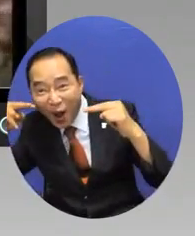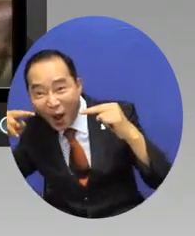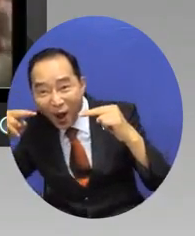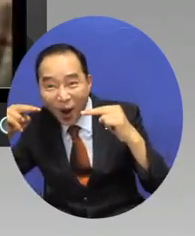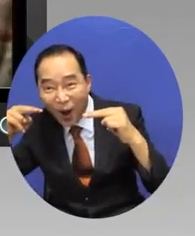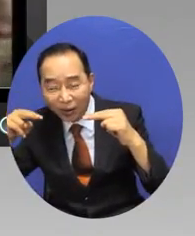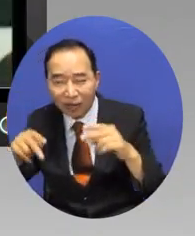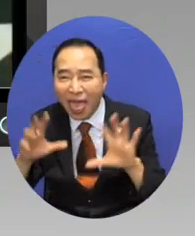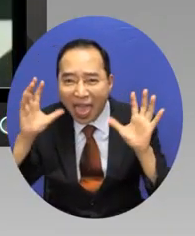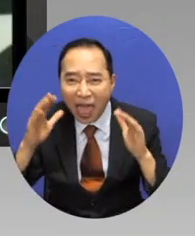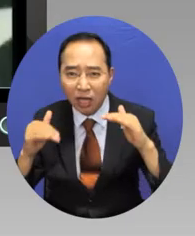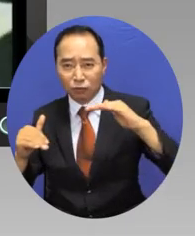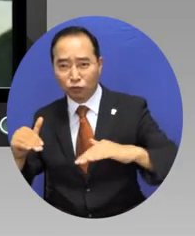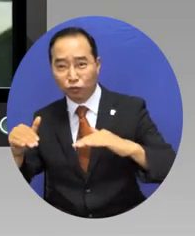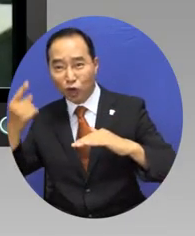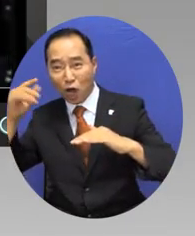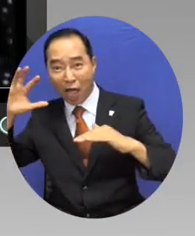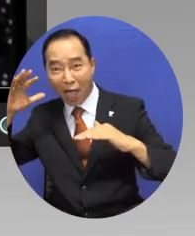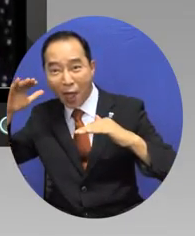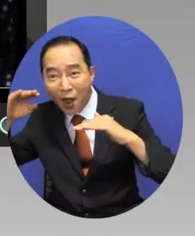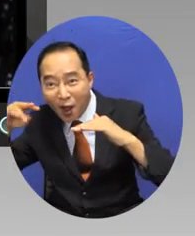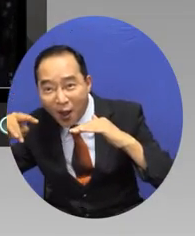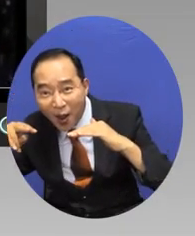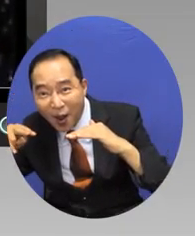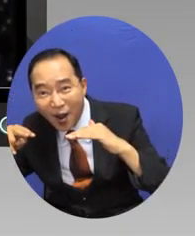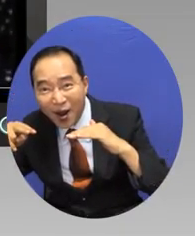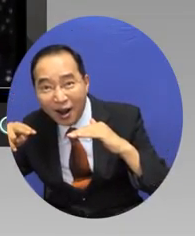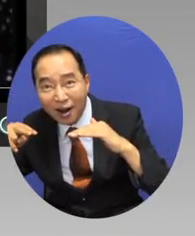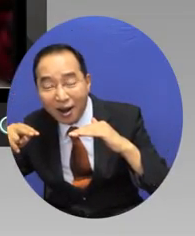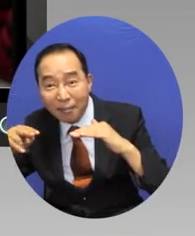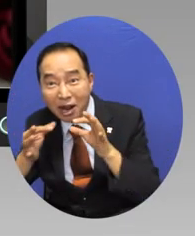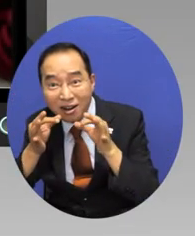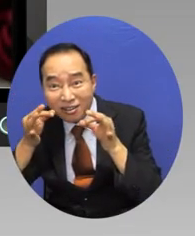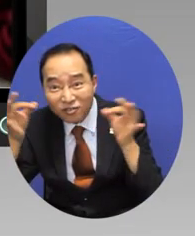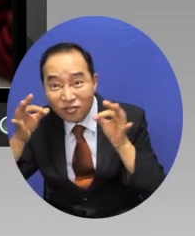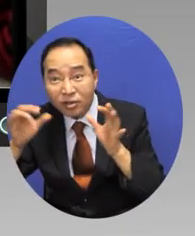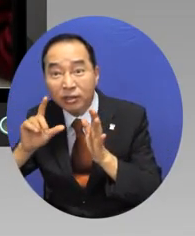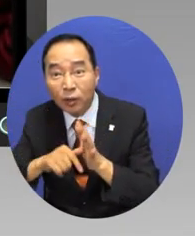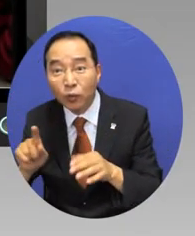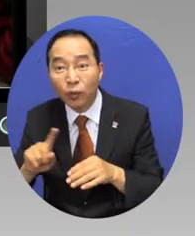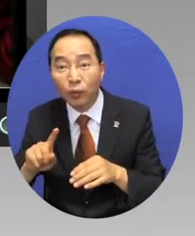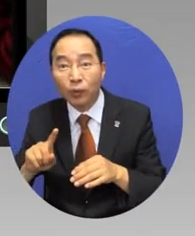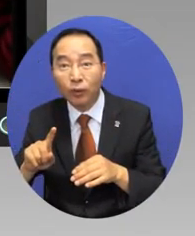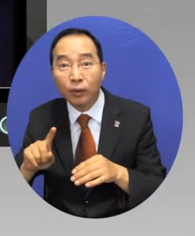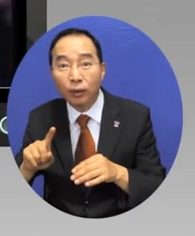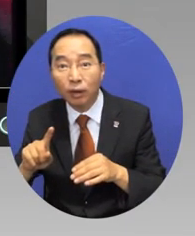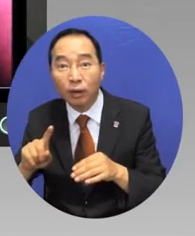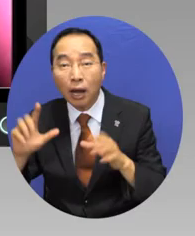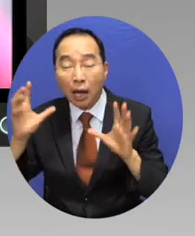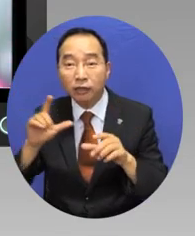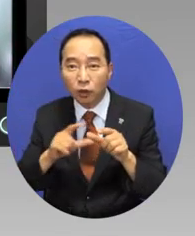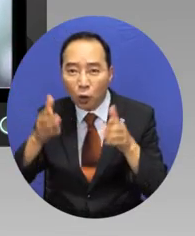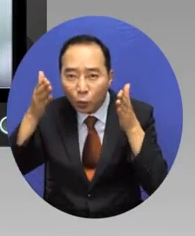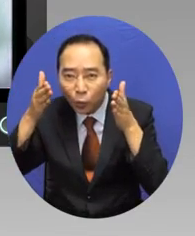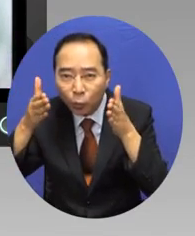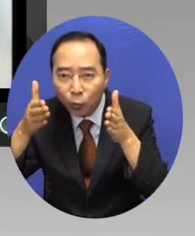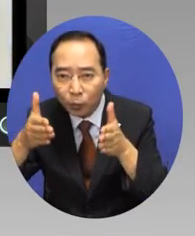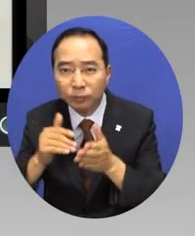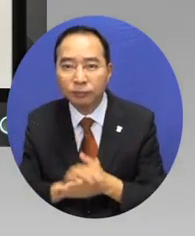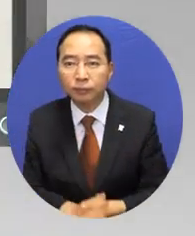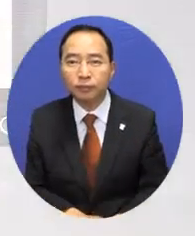몸을 점점 낮춥니다. 말도 못하는 아기가 울음을 터뜨릴 때는 어떤 감정일까? 아이들은 더 집중합니다.